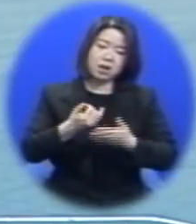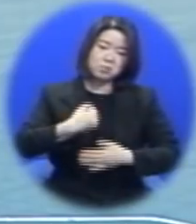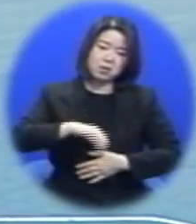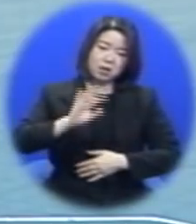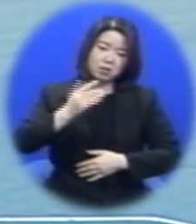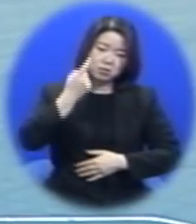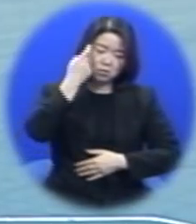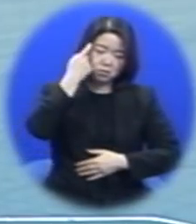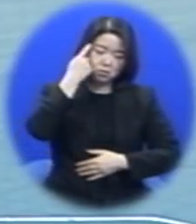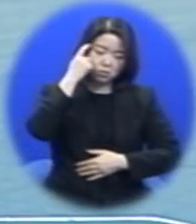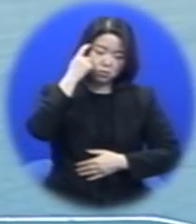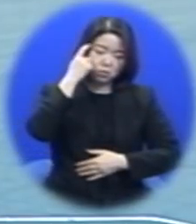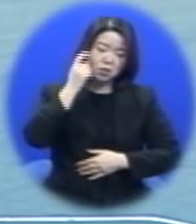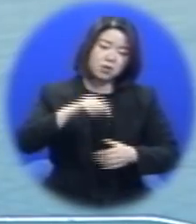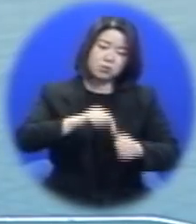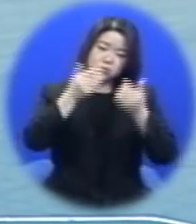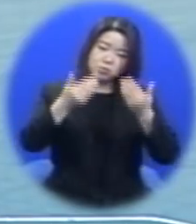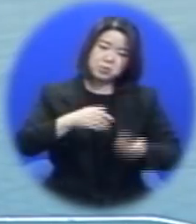구원 받을 수 있겠어.